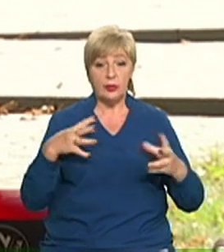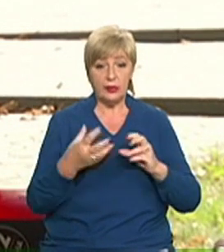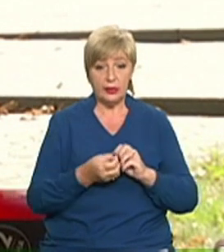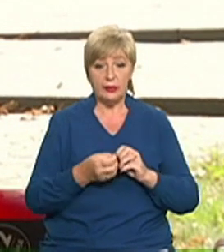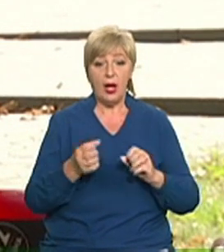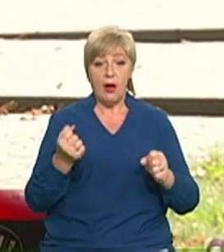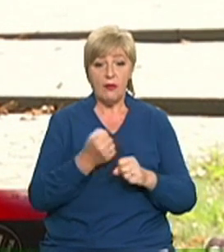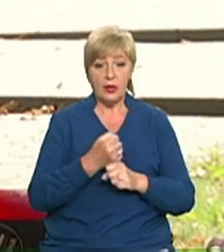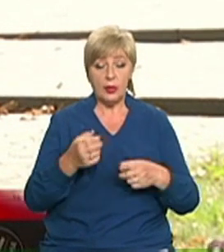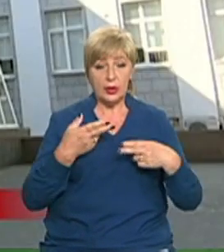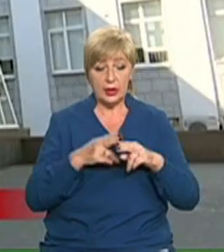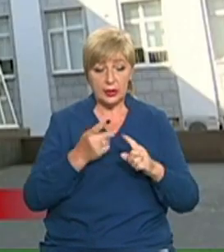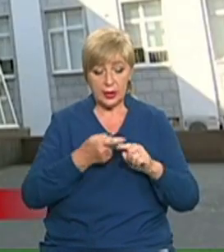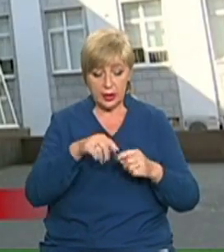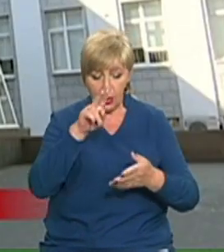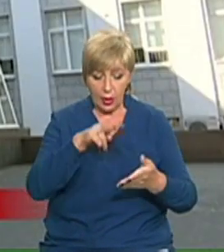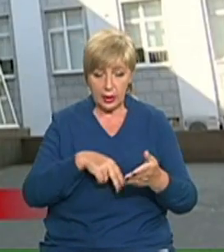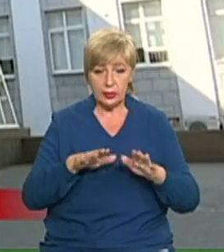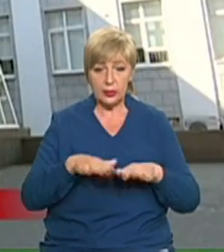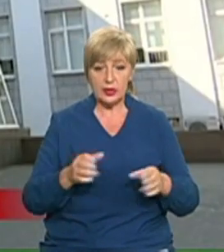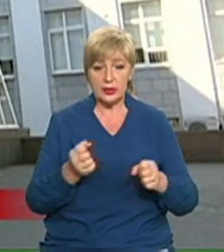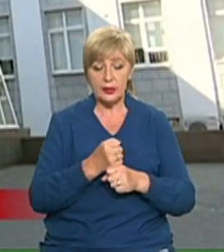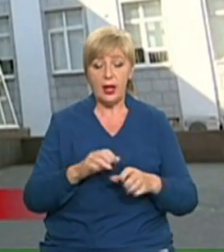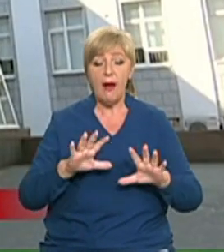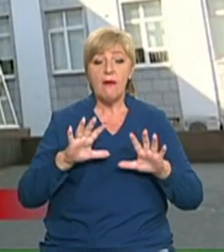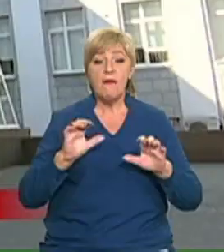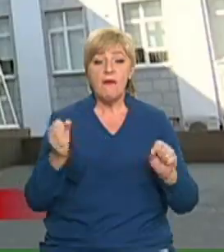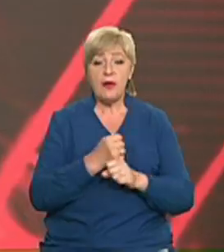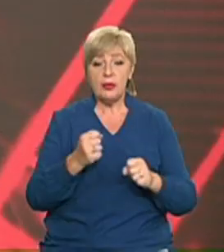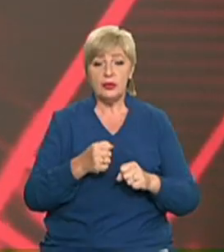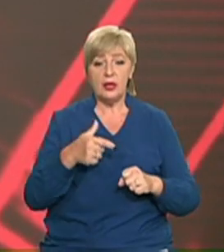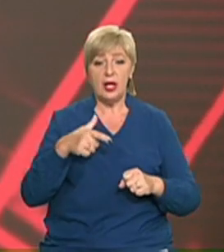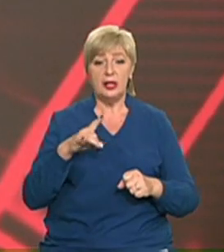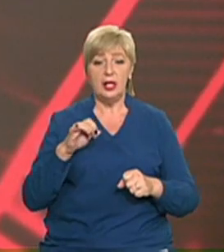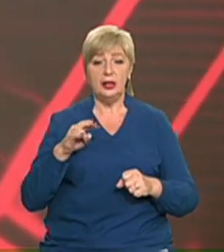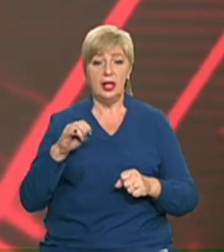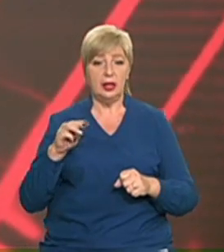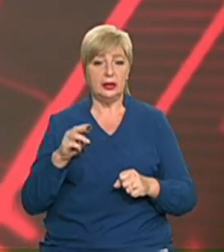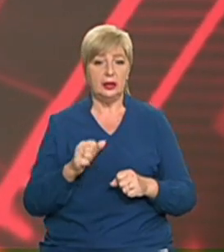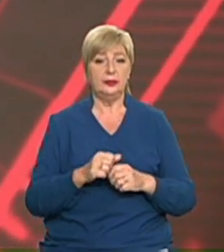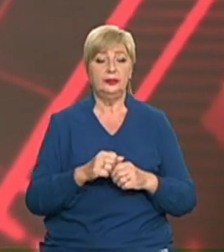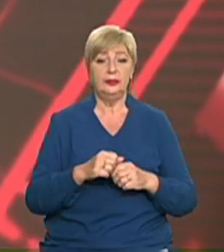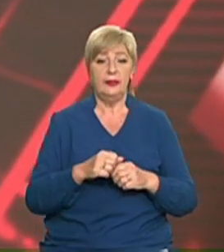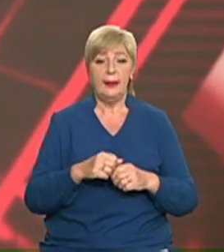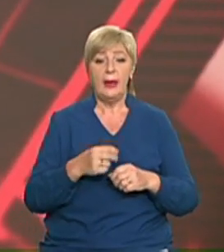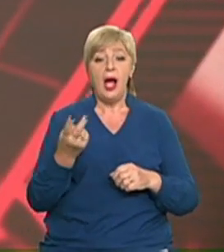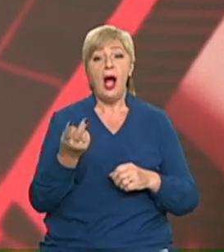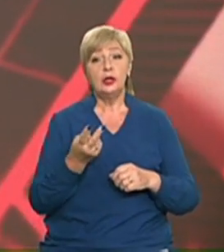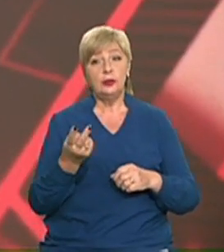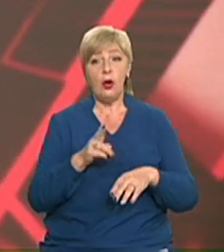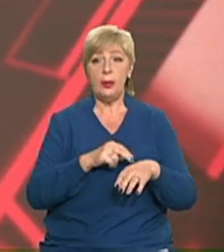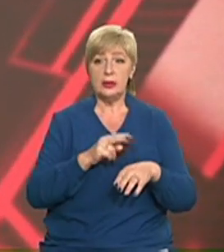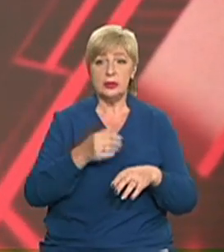висновками вибухотехніків, які оглянули місце пригоди, вибухнула граната РГД-5. А двох поліцейських у Кривому